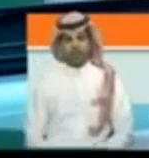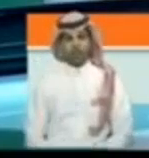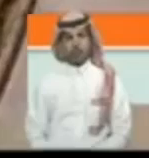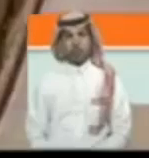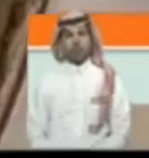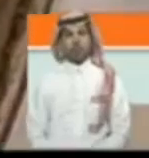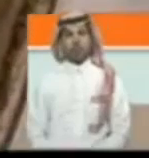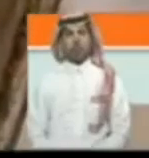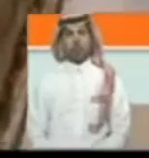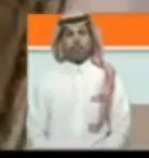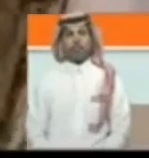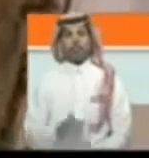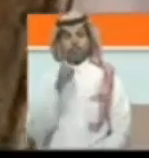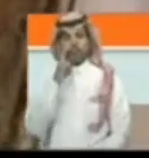2030.